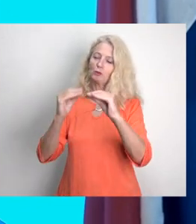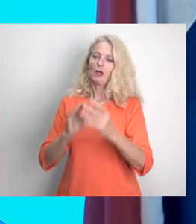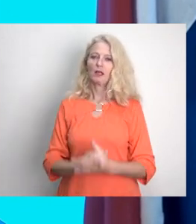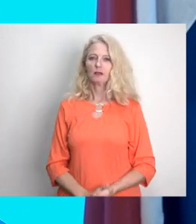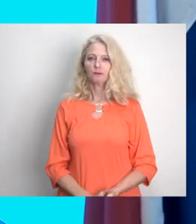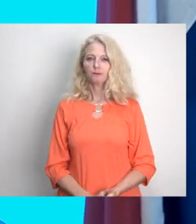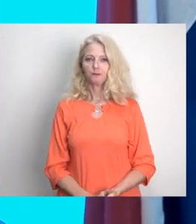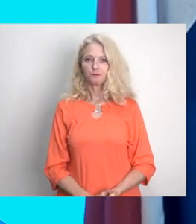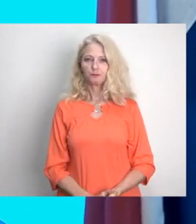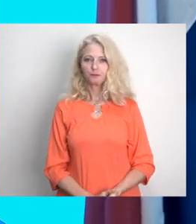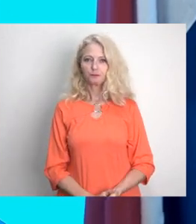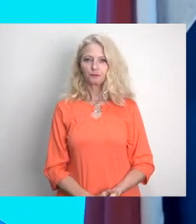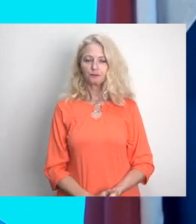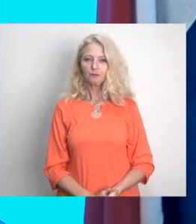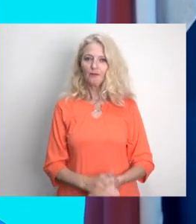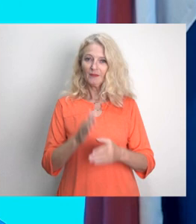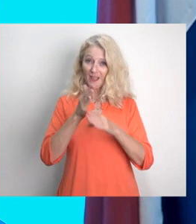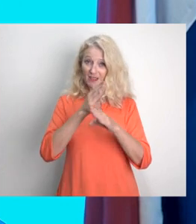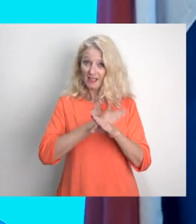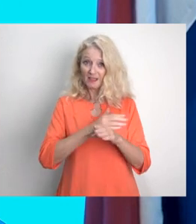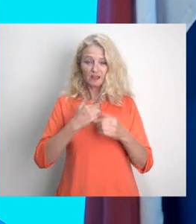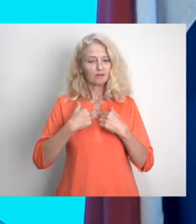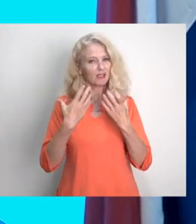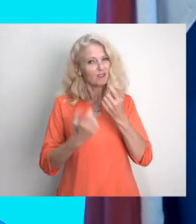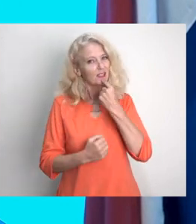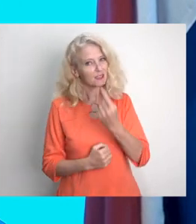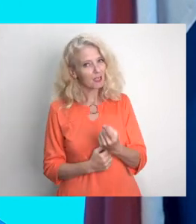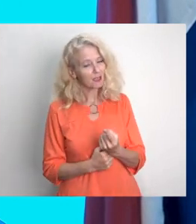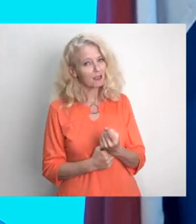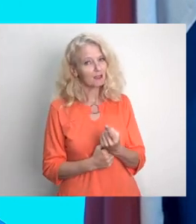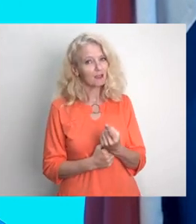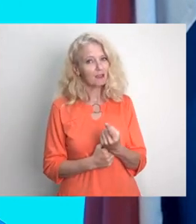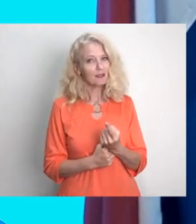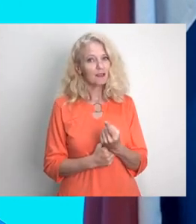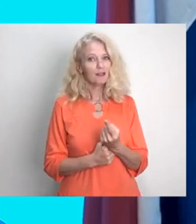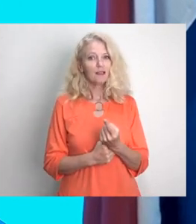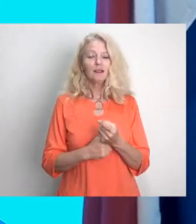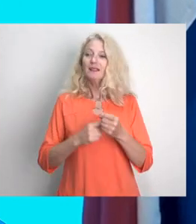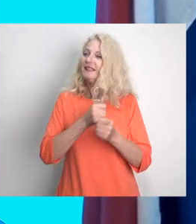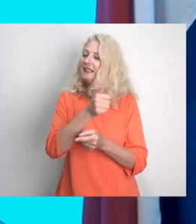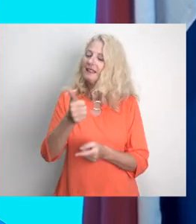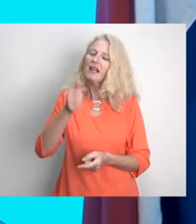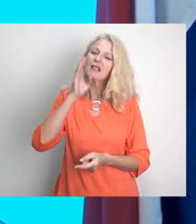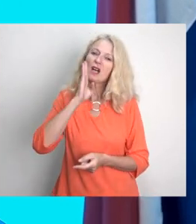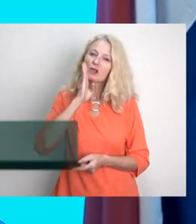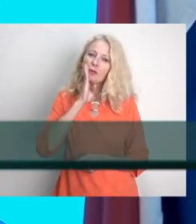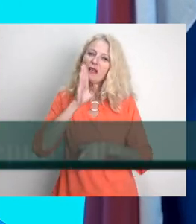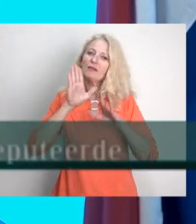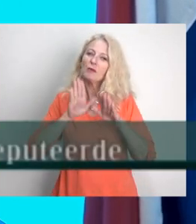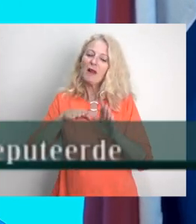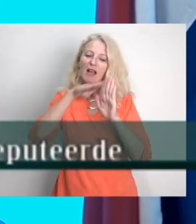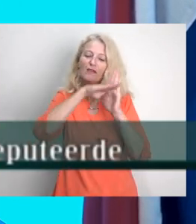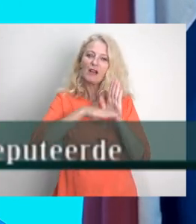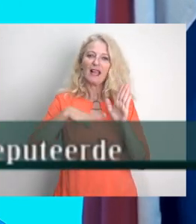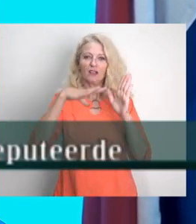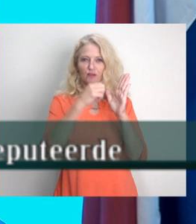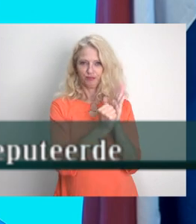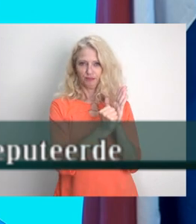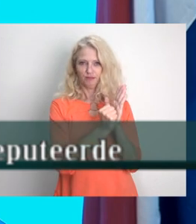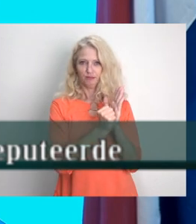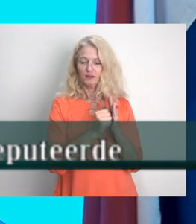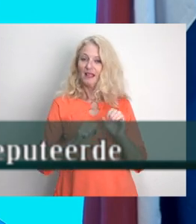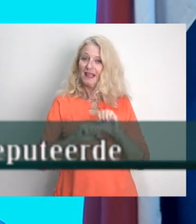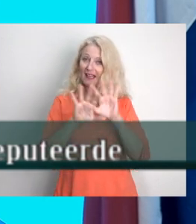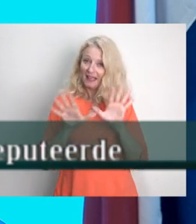Ik wil dit eindigen door te zeggen dat het van belang is dat we ons allemaal blijven houden aan de regels van